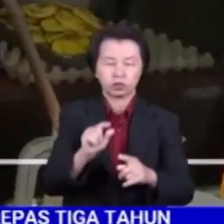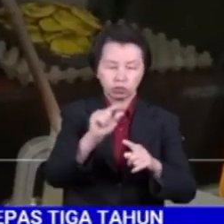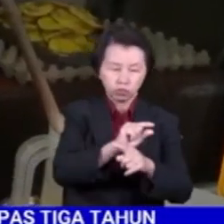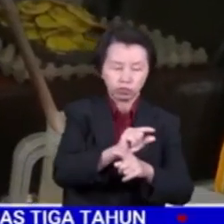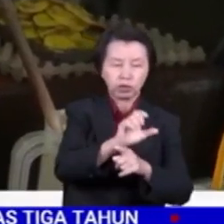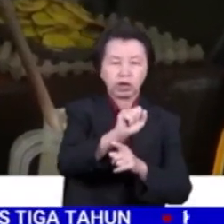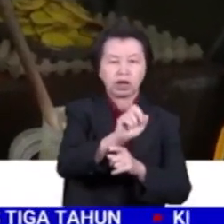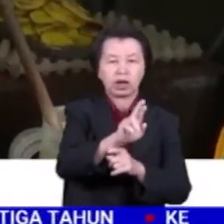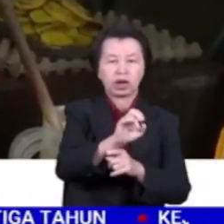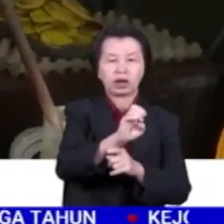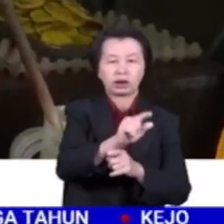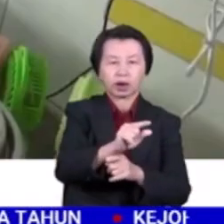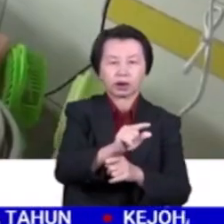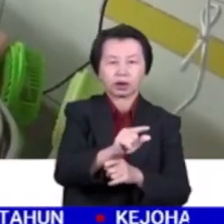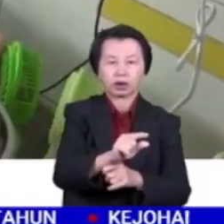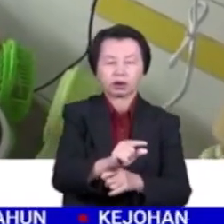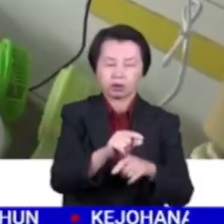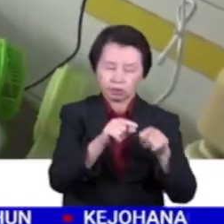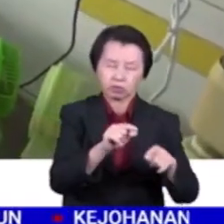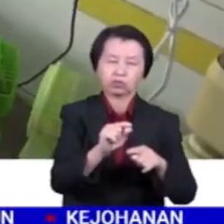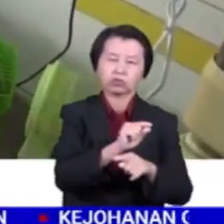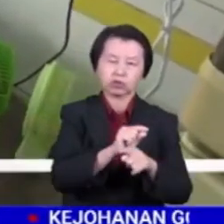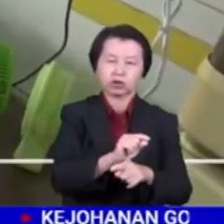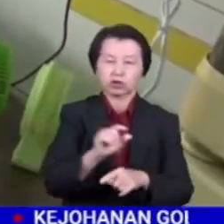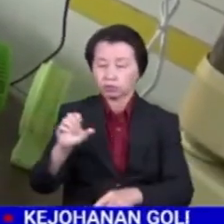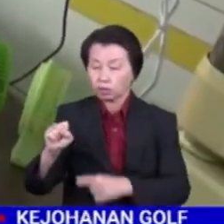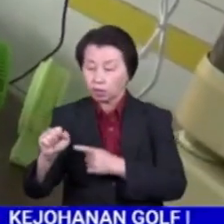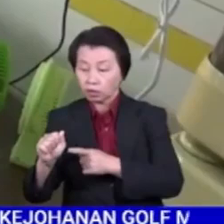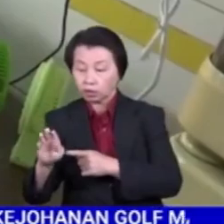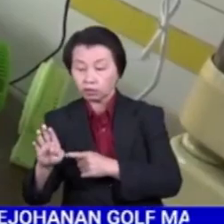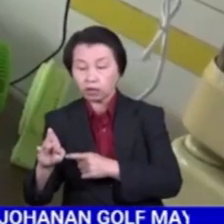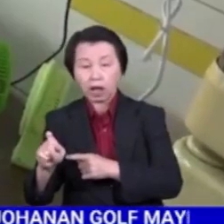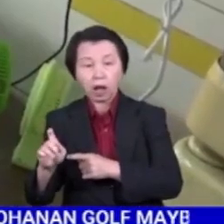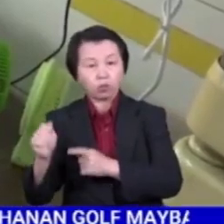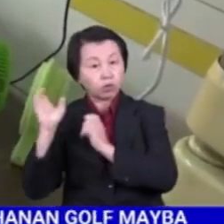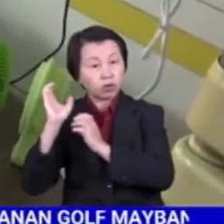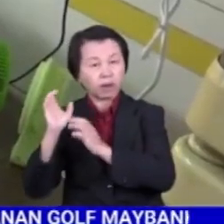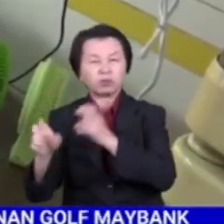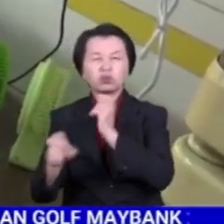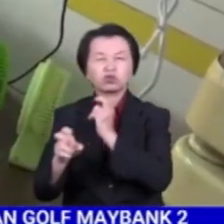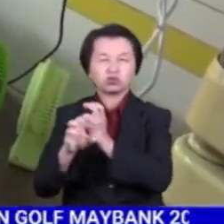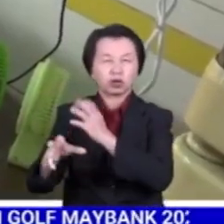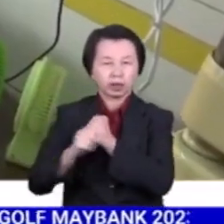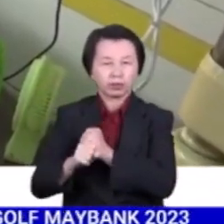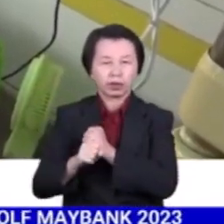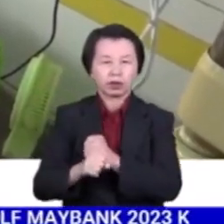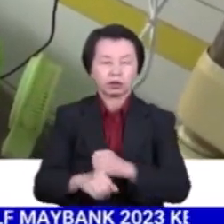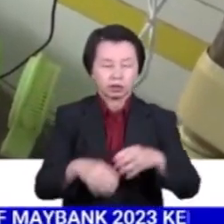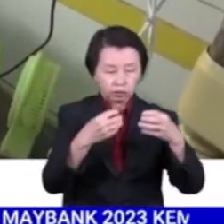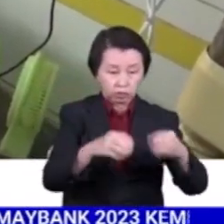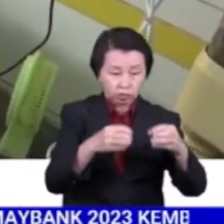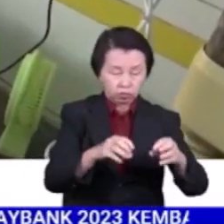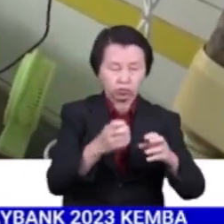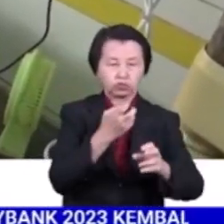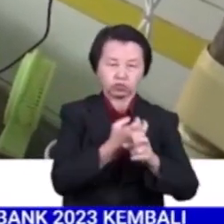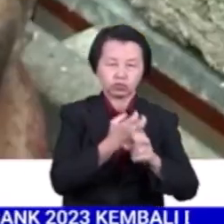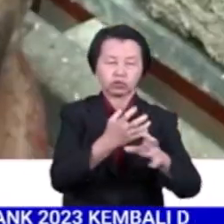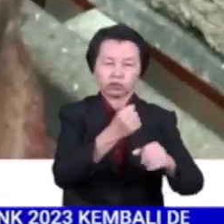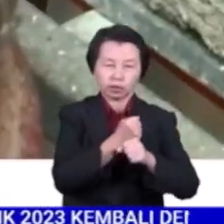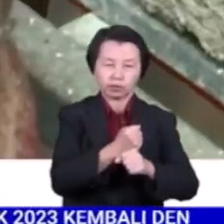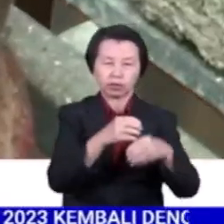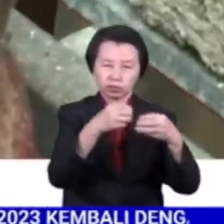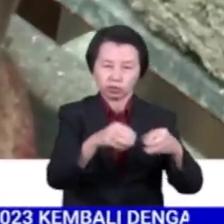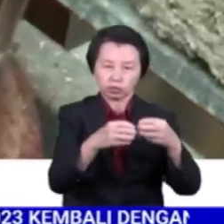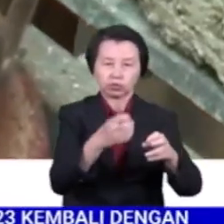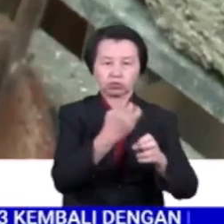Sini sabut tak dapat sebab tu kita pakai arang. Lagi sekarang, macam sekarang telur susah. Susah juga nak dapat